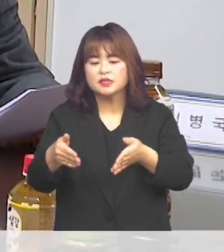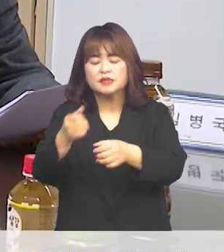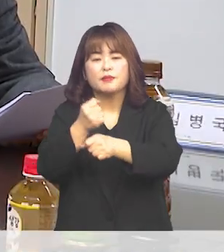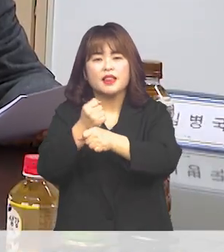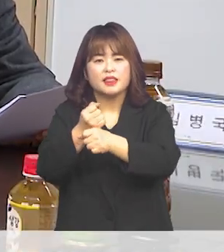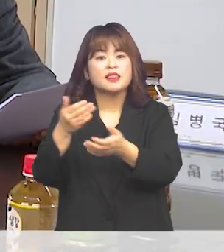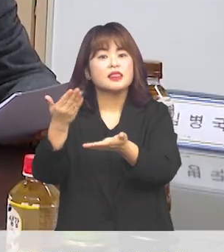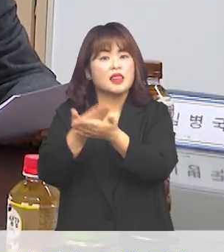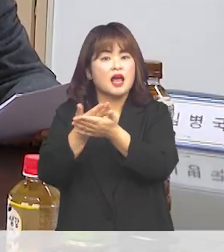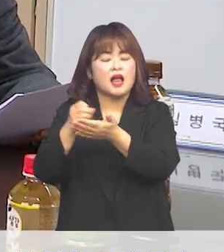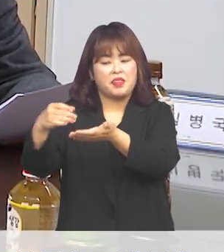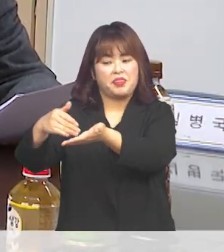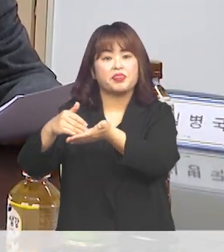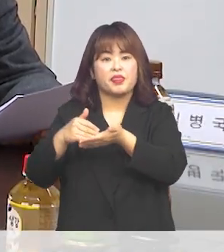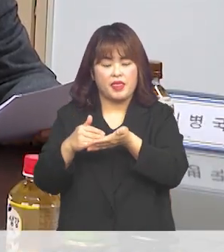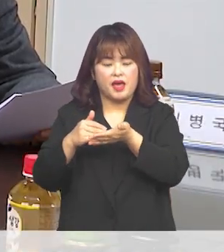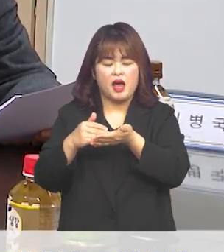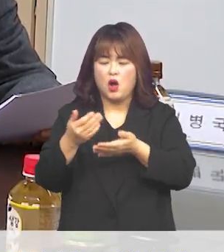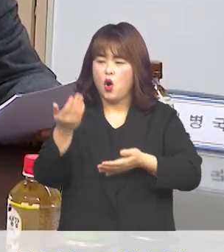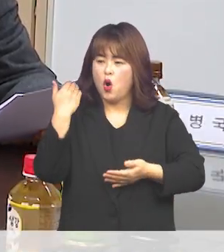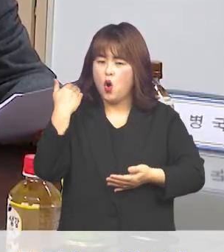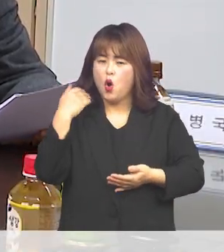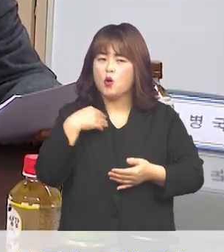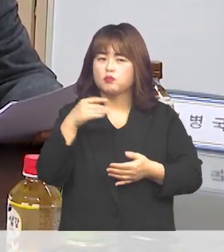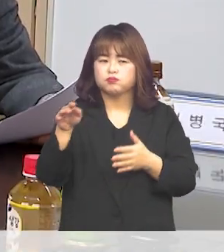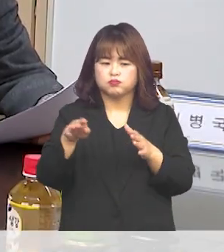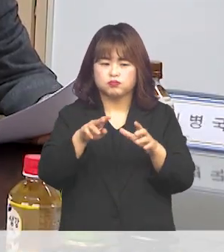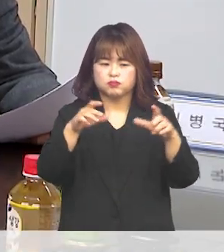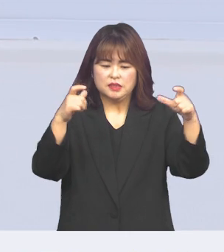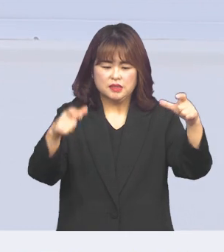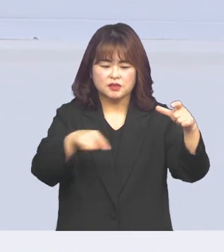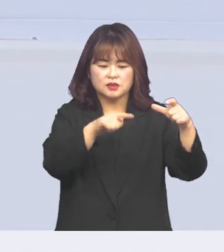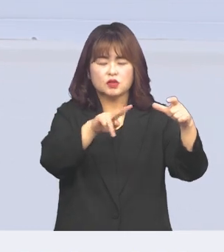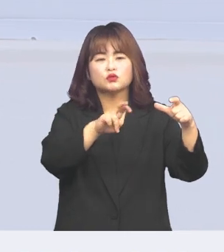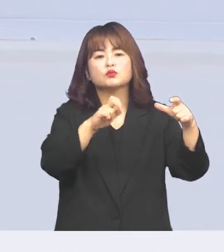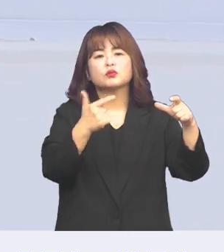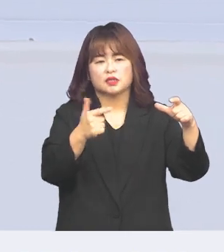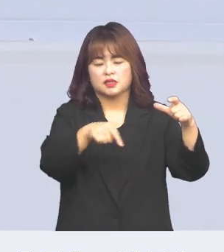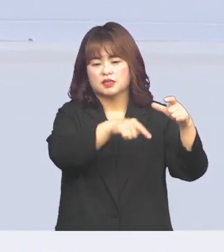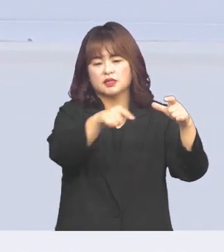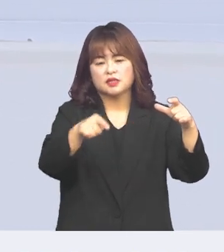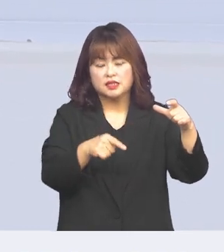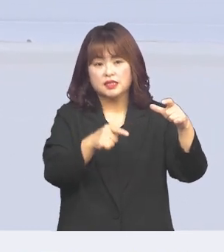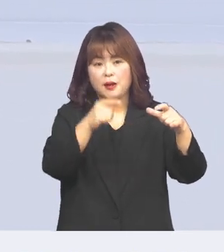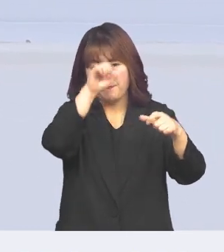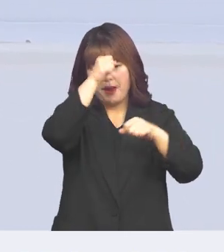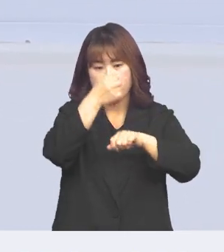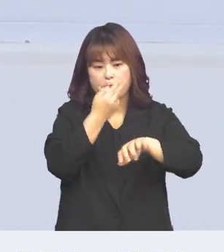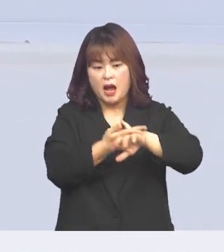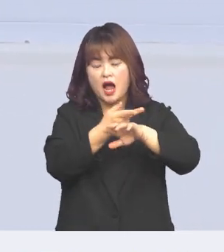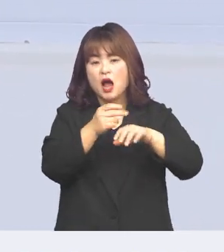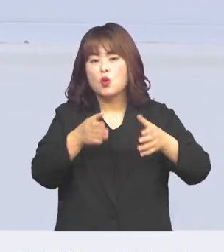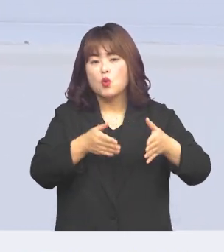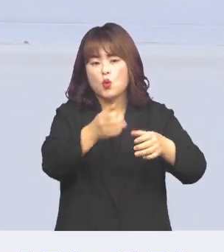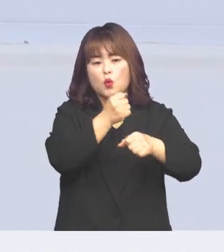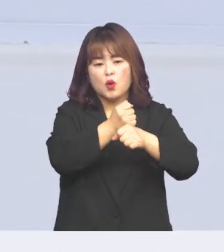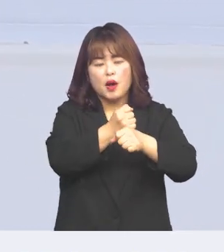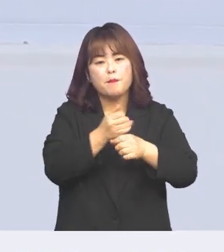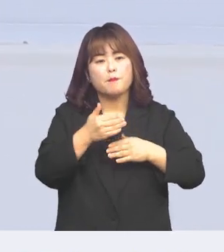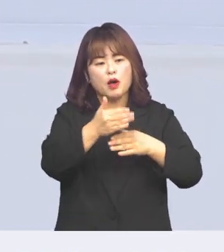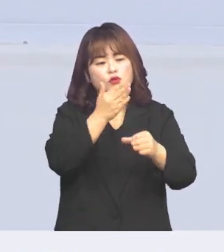올해 용인시에 26개 맨발길을 조성한 바 있어 시민 반응이 좋다며 관련 부서에서 예산과